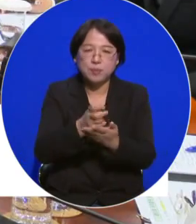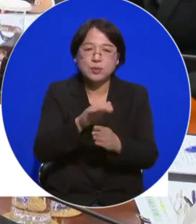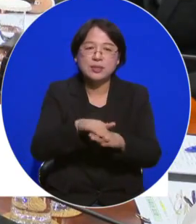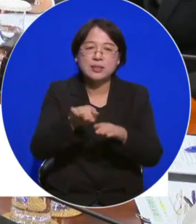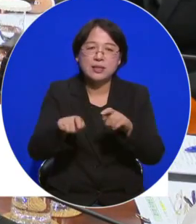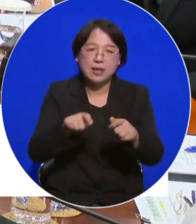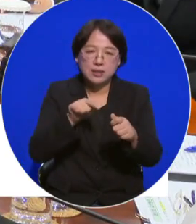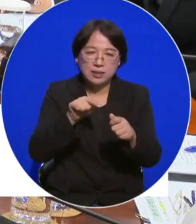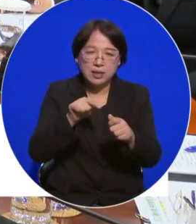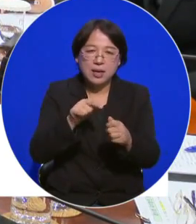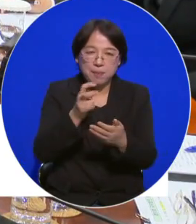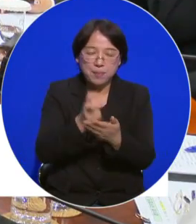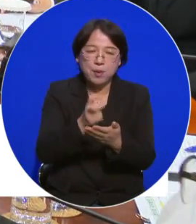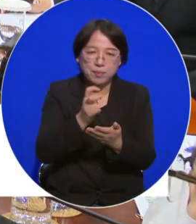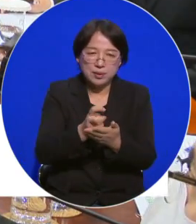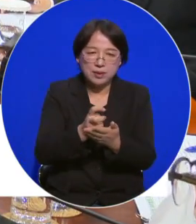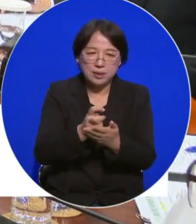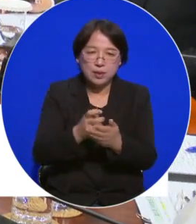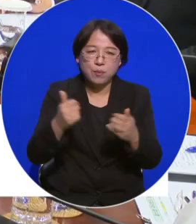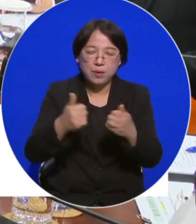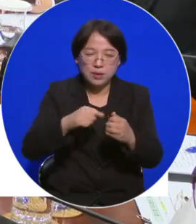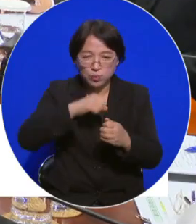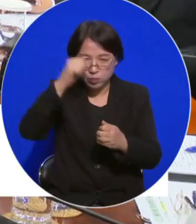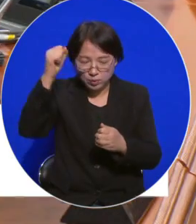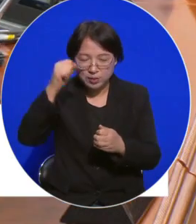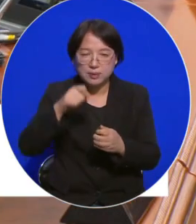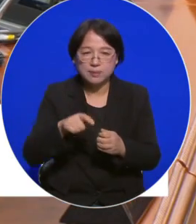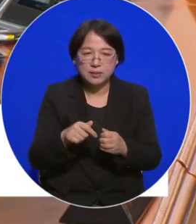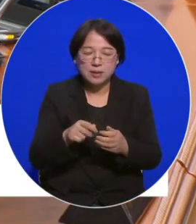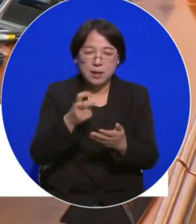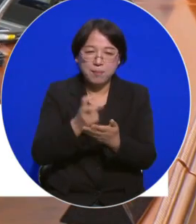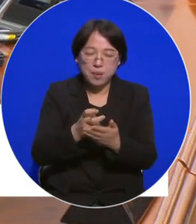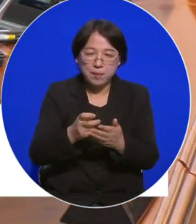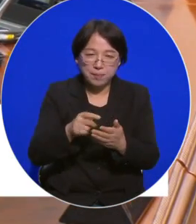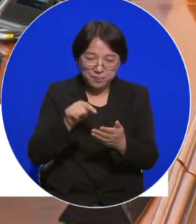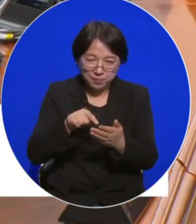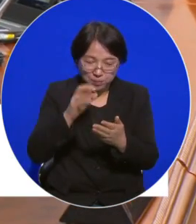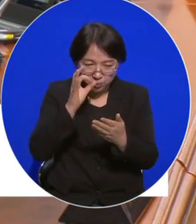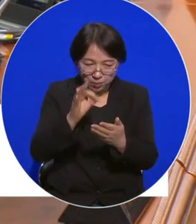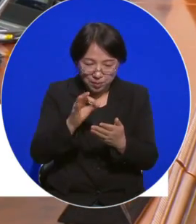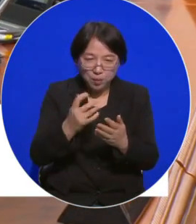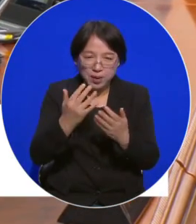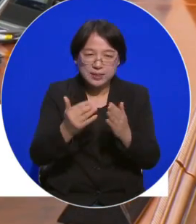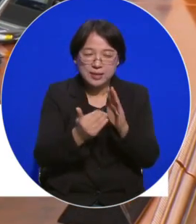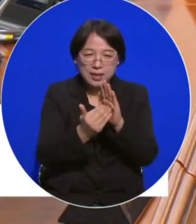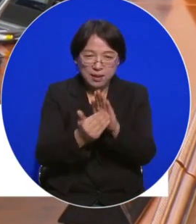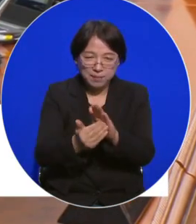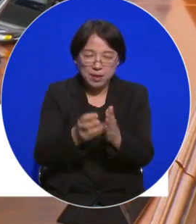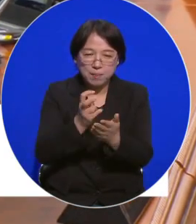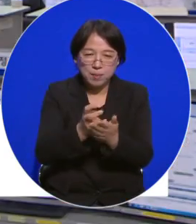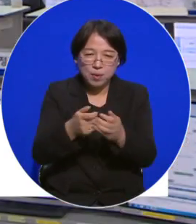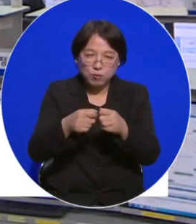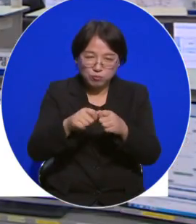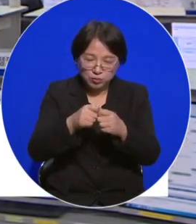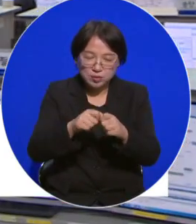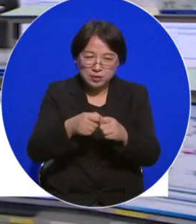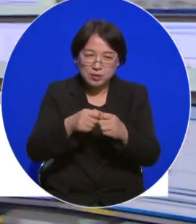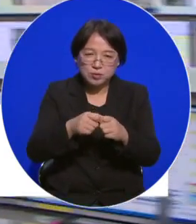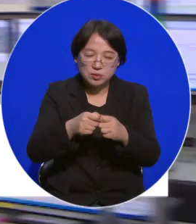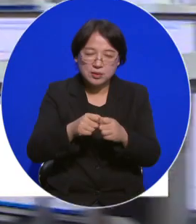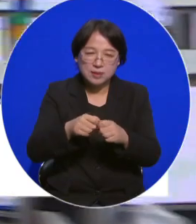시행령이 국무회의를 통과했습니다 시행령에 따르면 화재 예방을 위한 규정이 보다 구체화됩니다